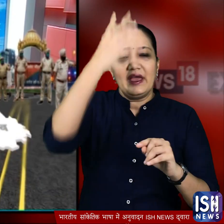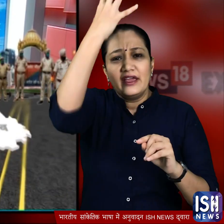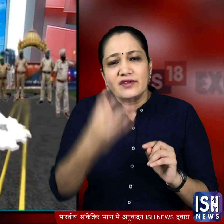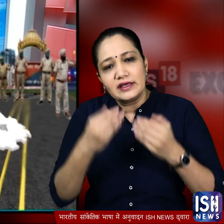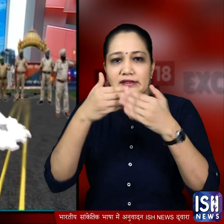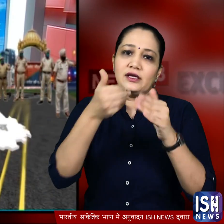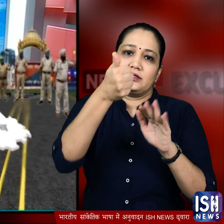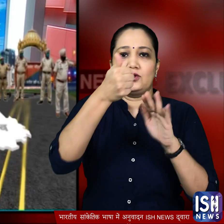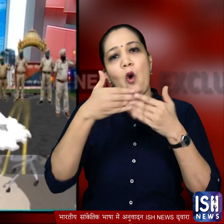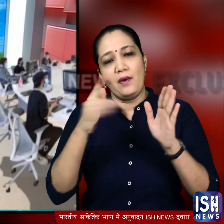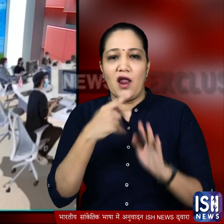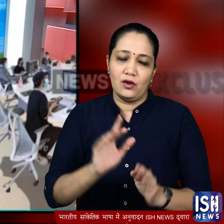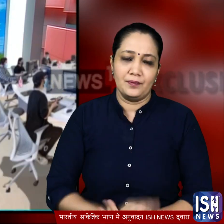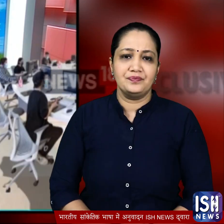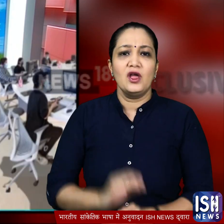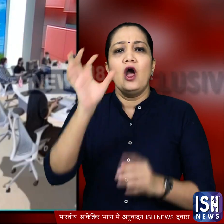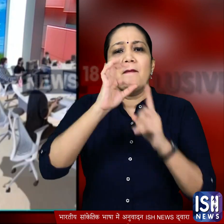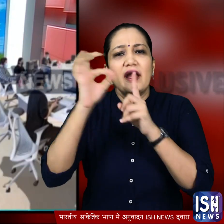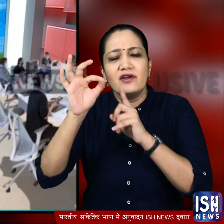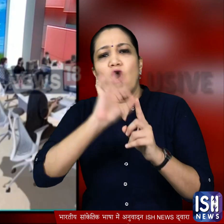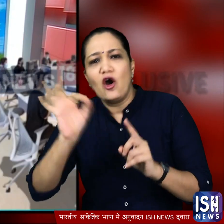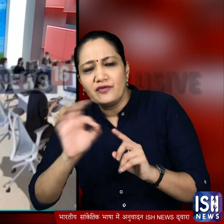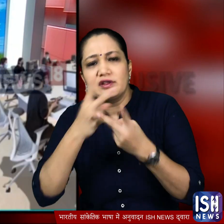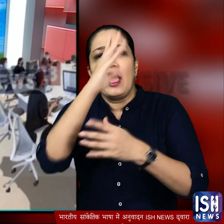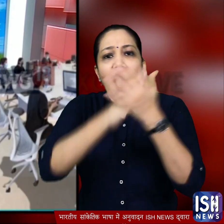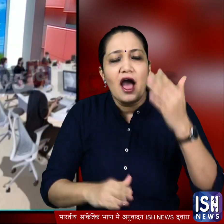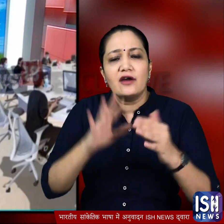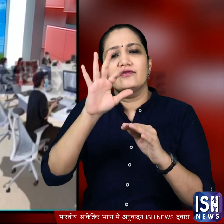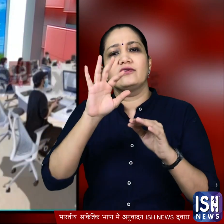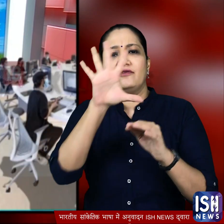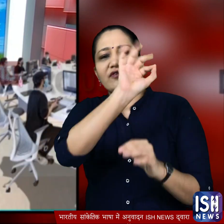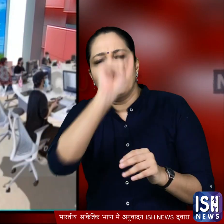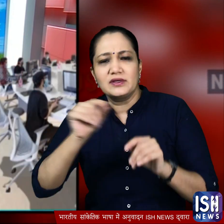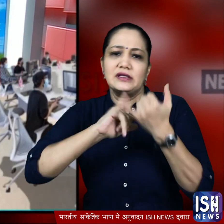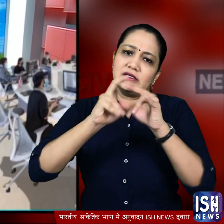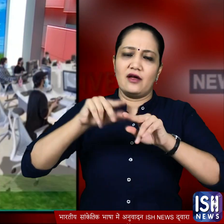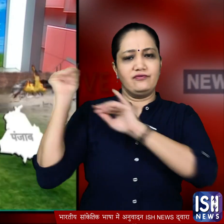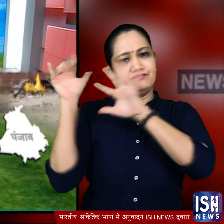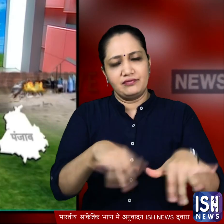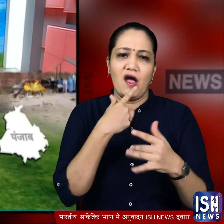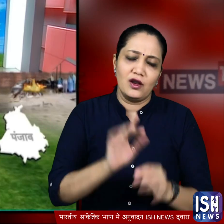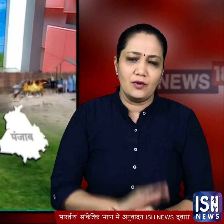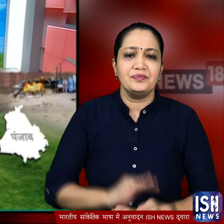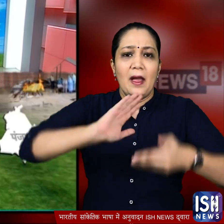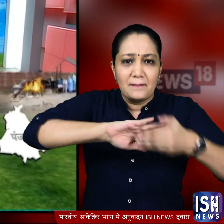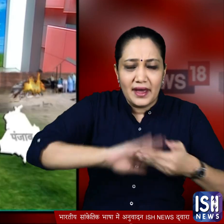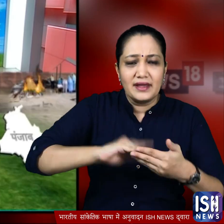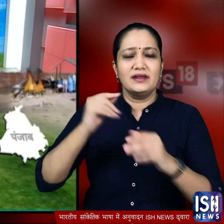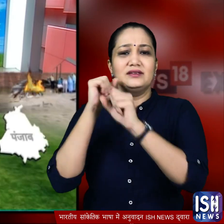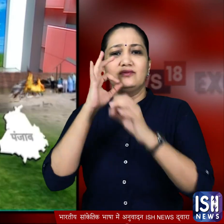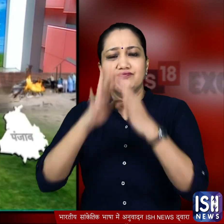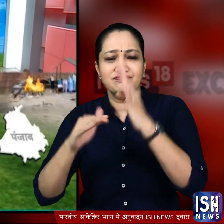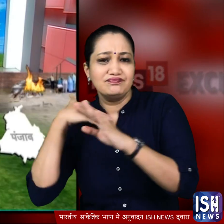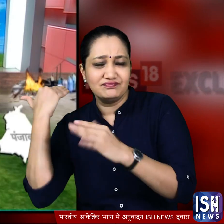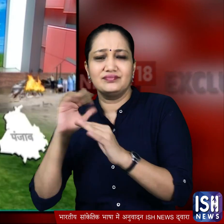शाम 6 बजे तक खोला जा सकेगा। निजी दफ्तर भी 50% कर्मचारियों के साथ खोले जा सकेंगे। इसके अलावा शादी समारोह और